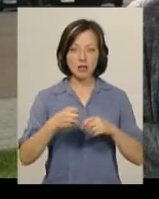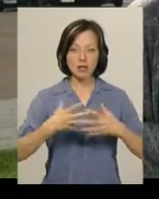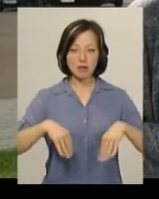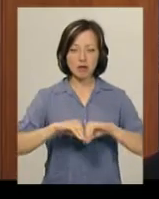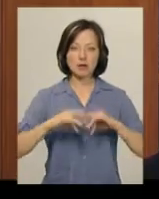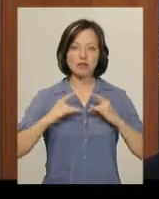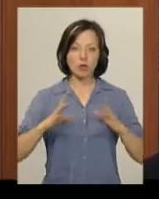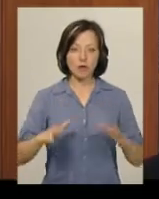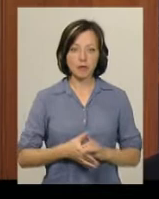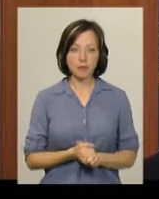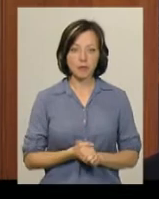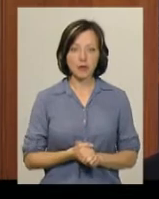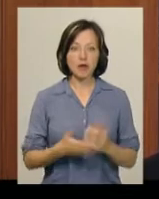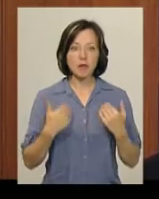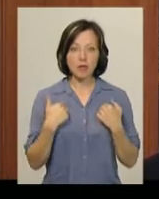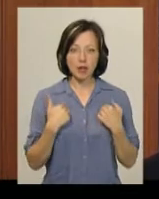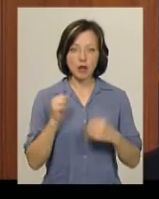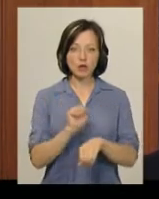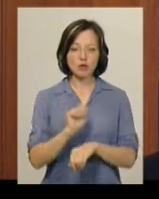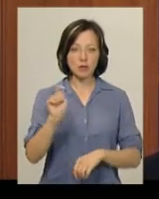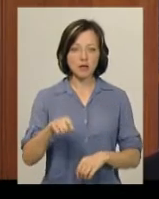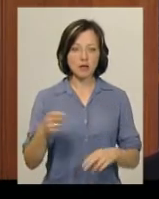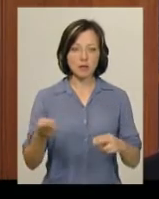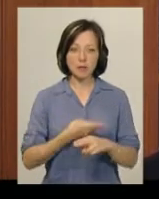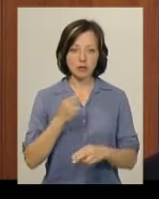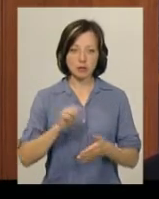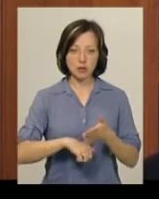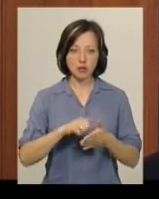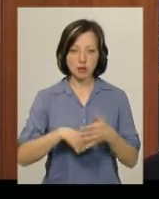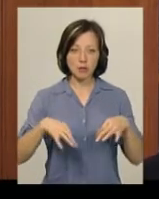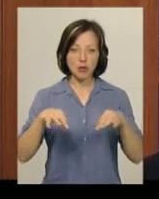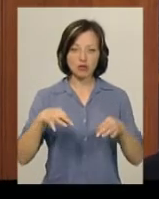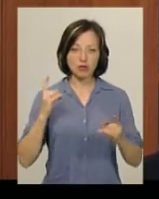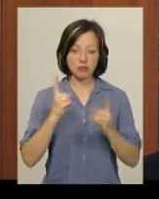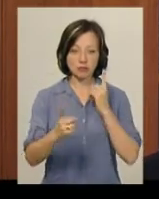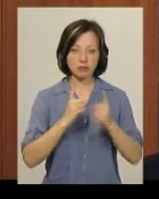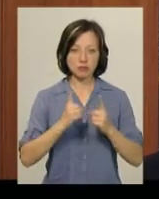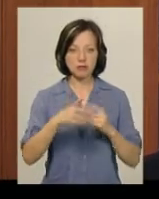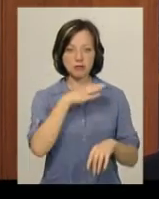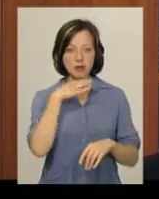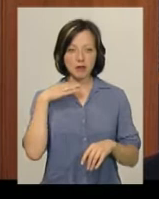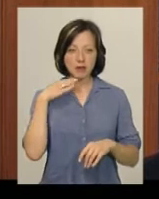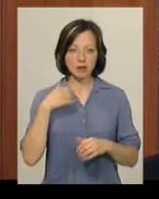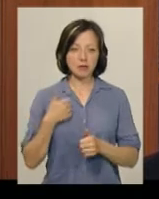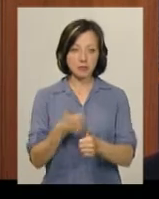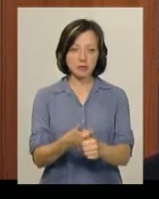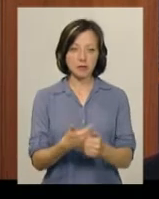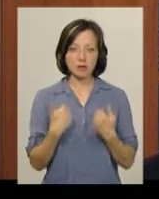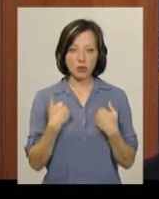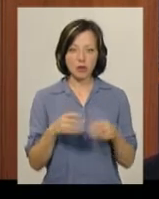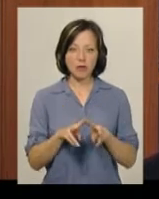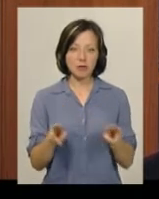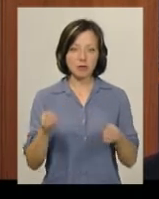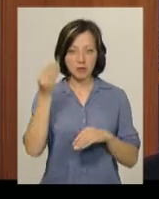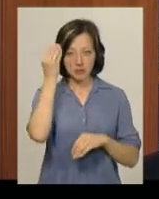сімейного святкування. Мене зупинили без будь-якої причини. Машин було багато, поїхали саме за мною, таке враження,